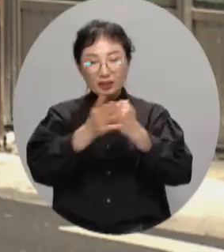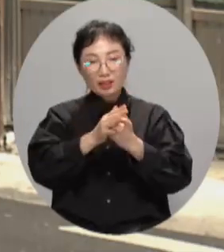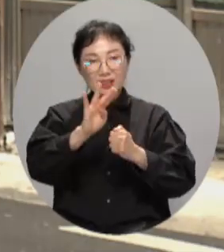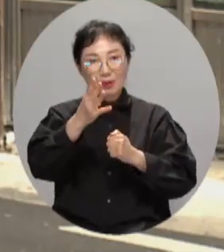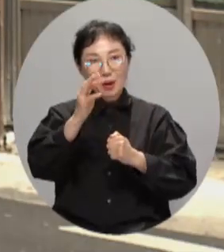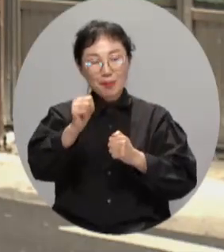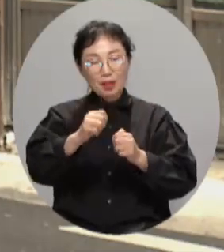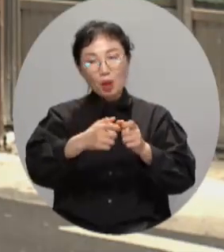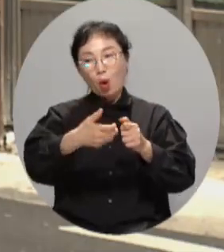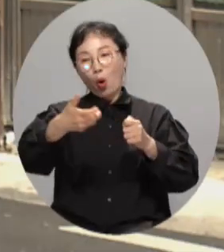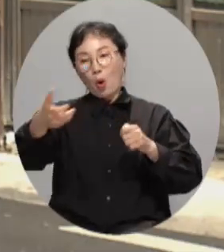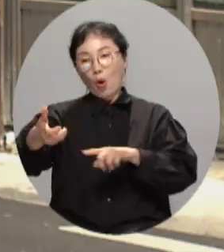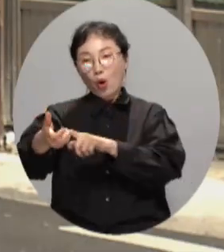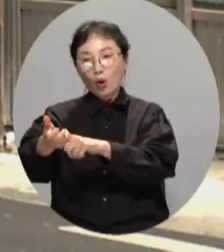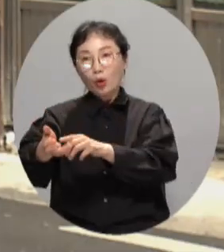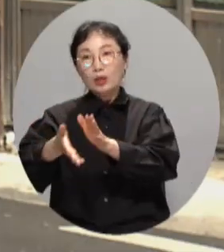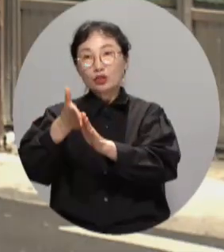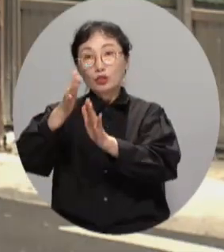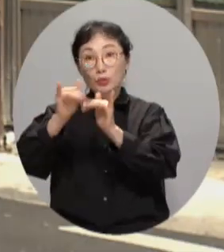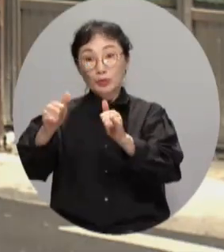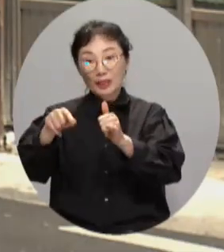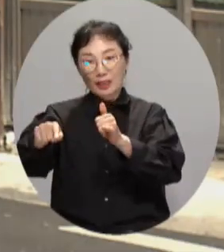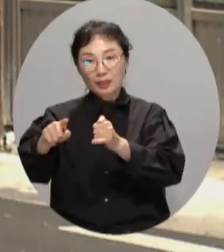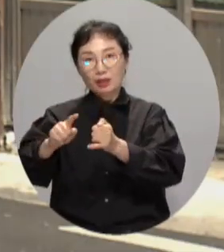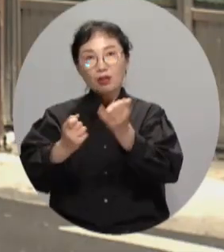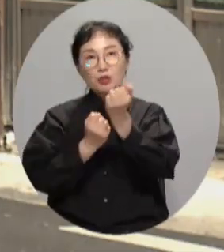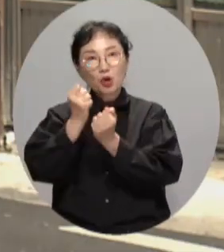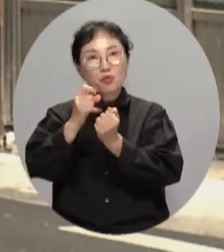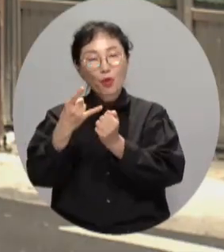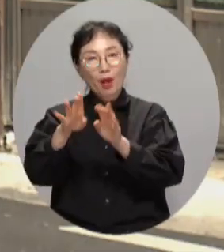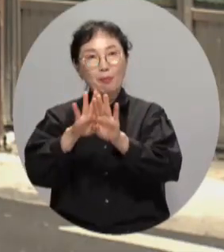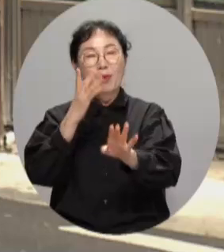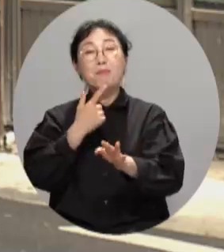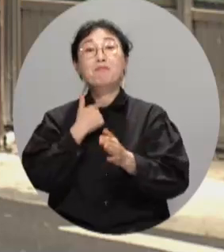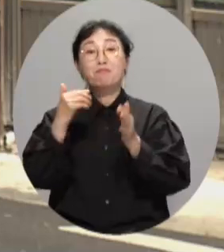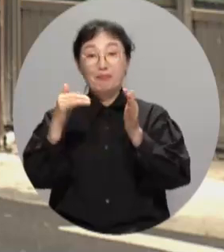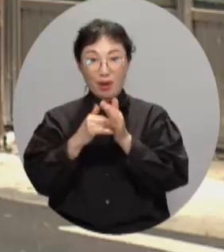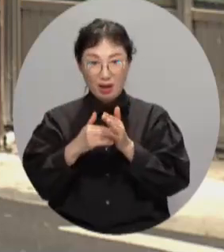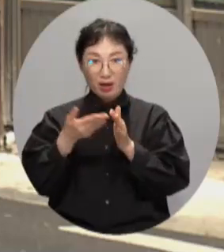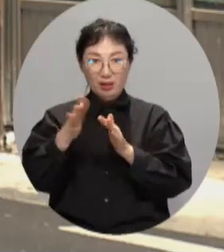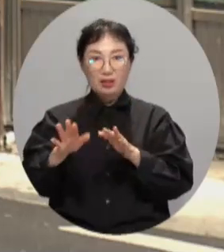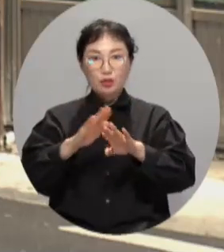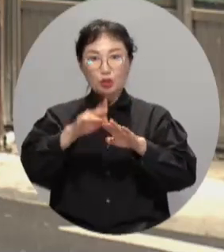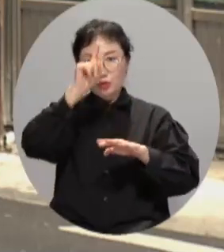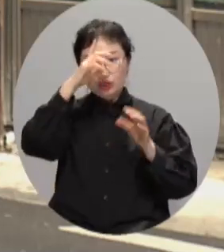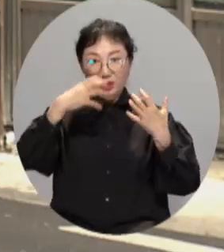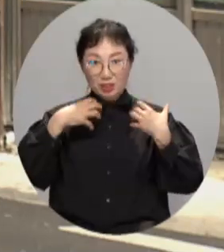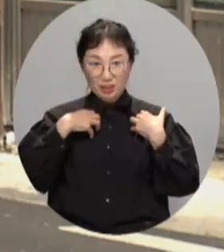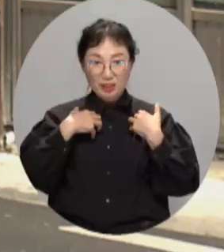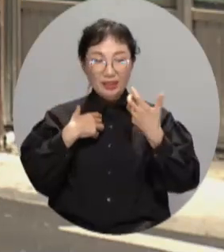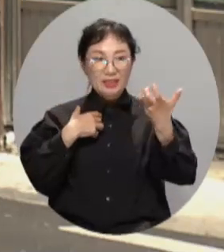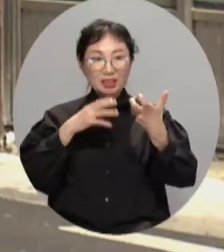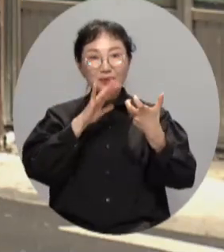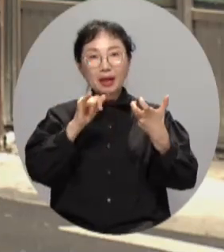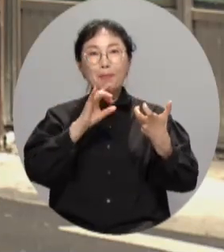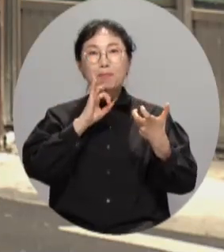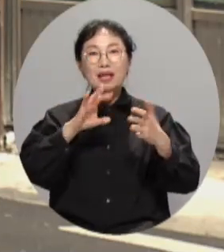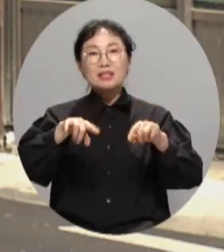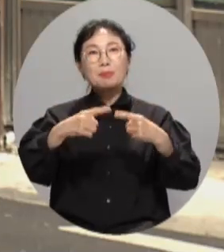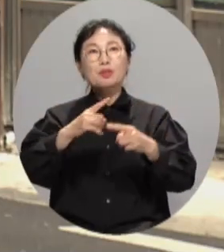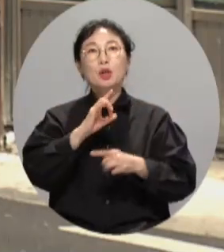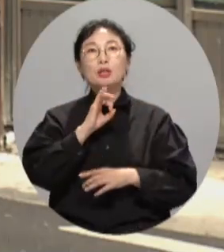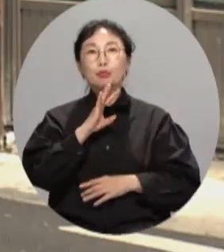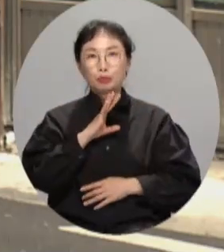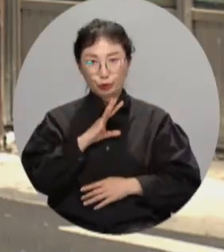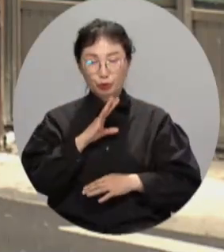이 경로당에서 주민 설명회를 개최한 것으로 전해졌습니다. 전주시는 주민 70여 명만이 참석했을